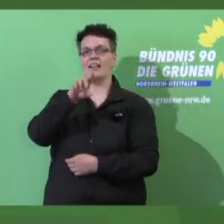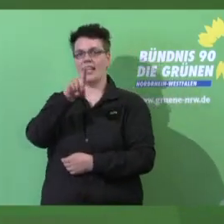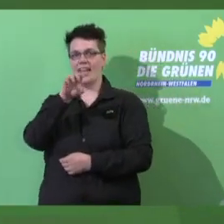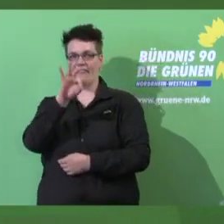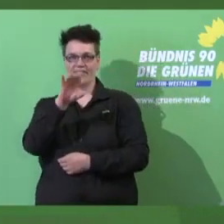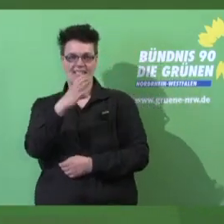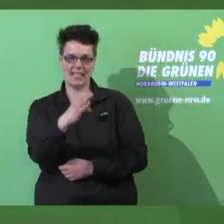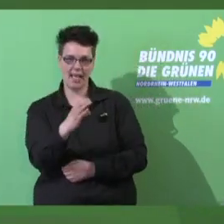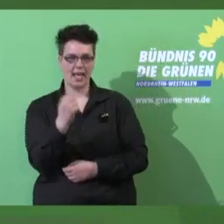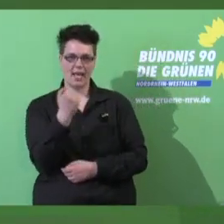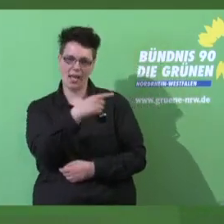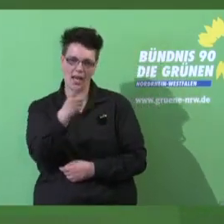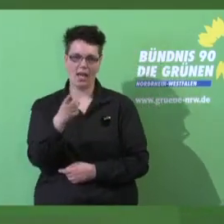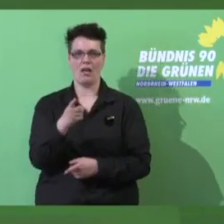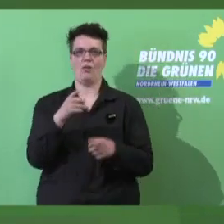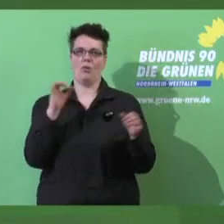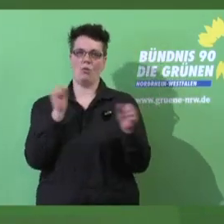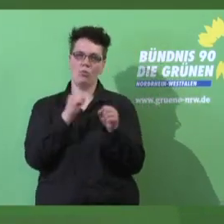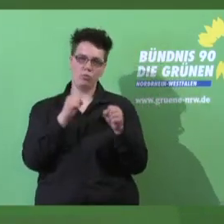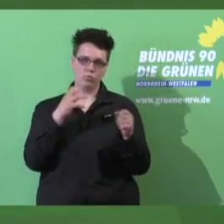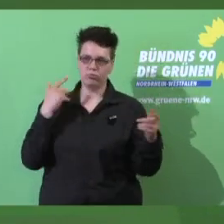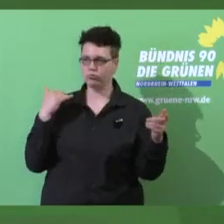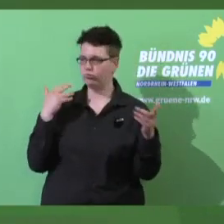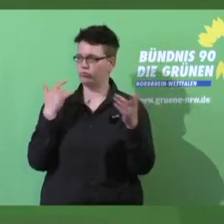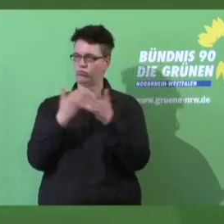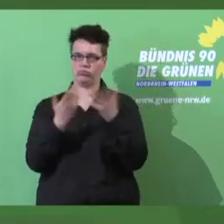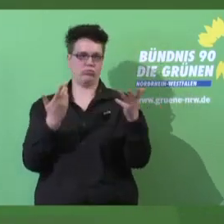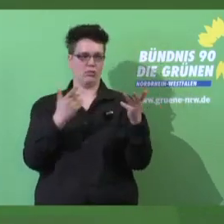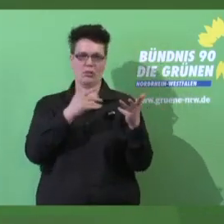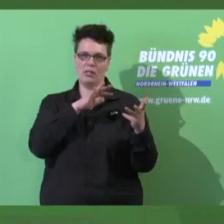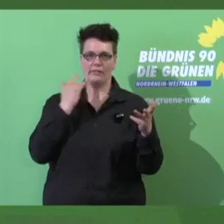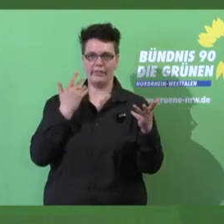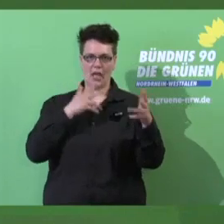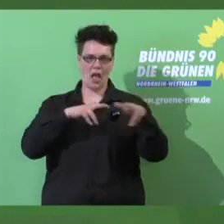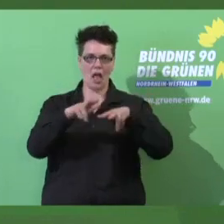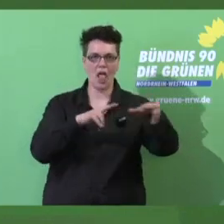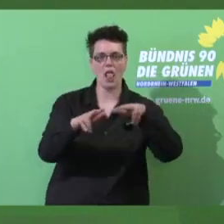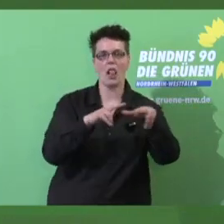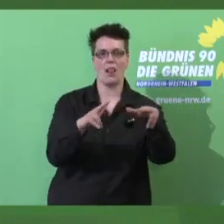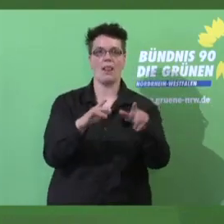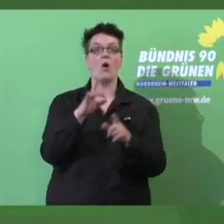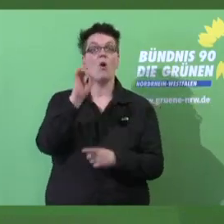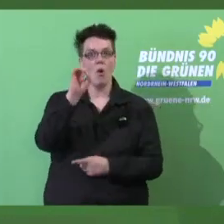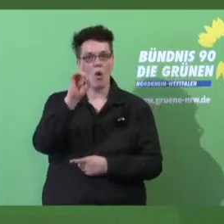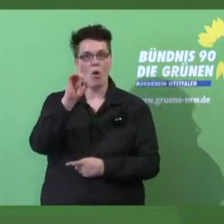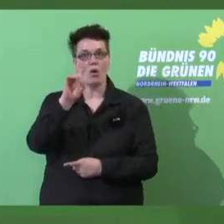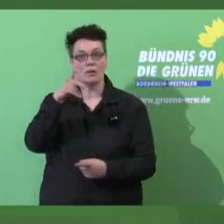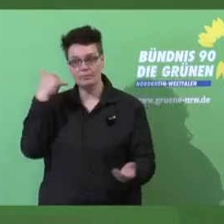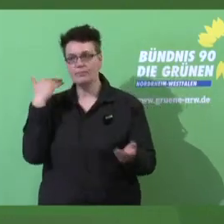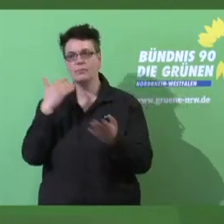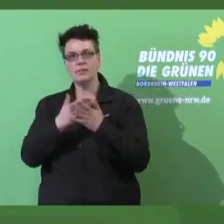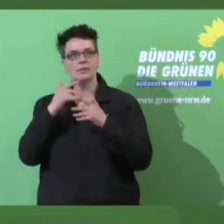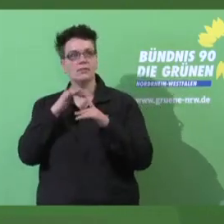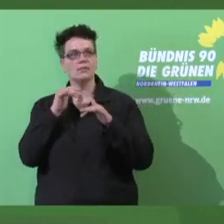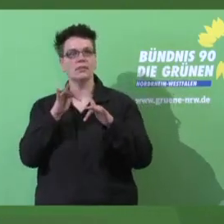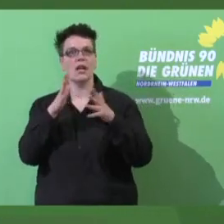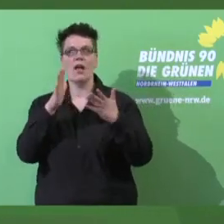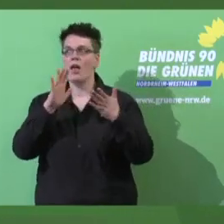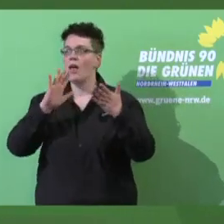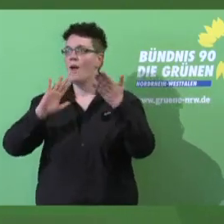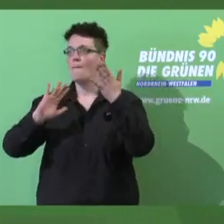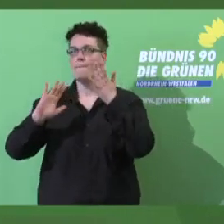ganz dicke Bretter gebohrt haben in den letzten Jahren und Jahrzehnten. Und siehe da, mittlerweile wirkt es. Weil wenn man guckt,